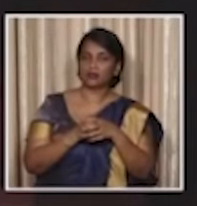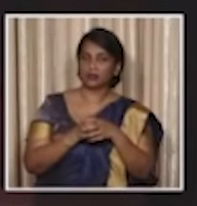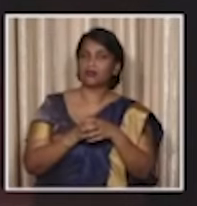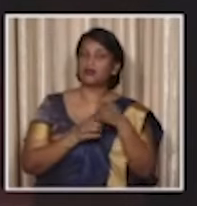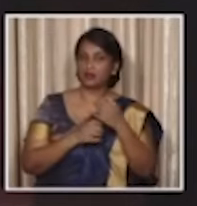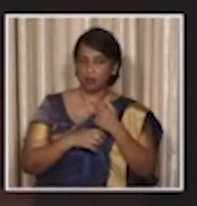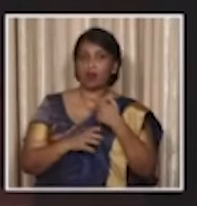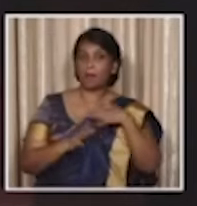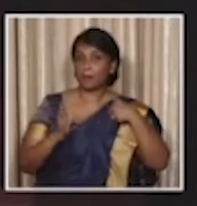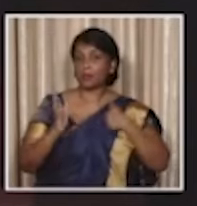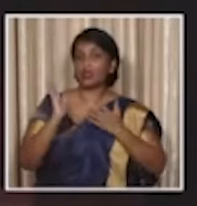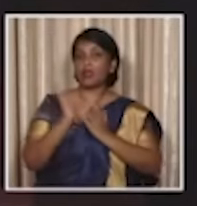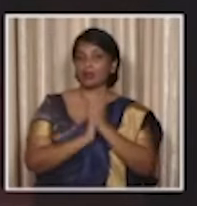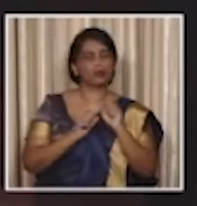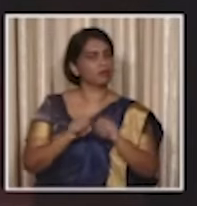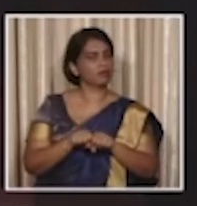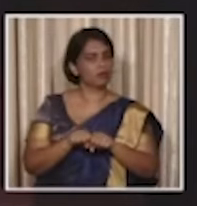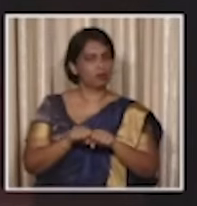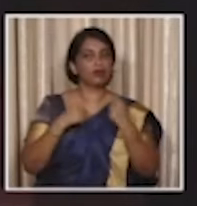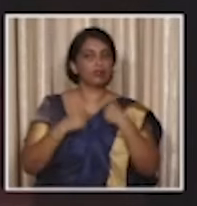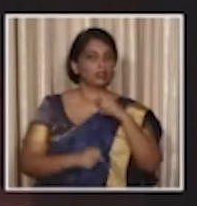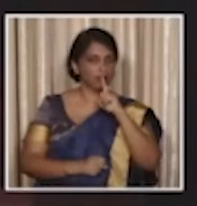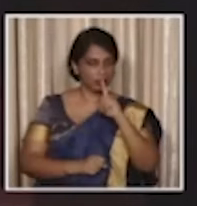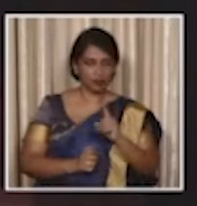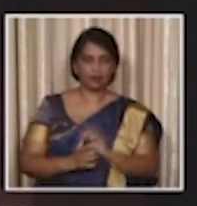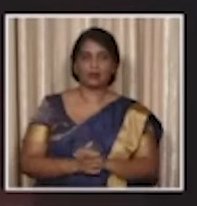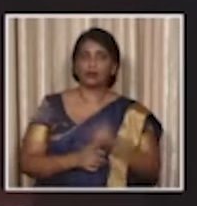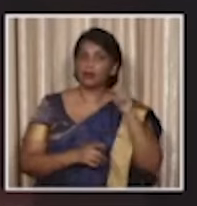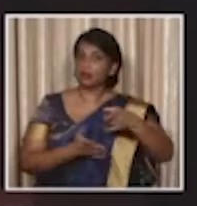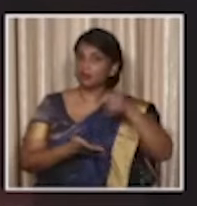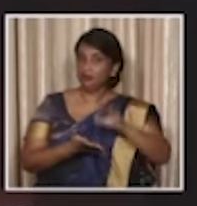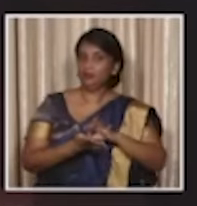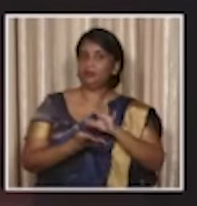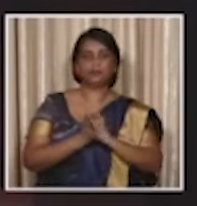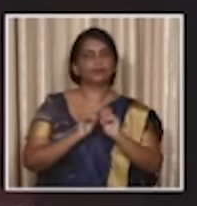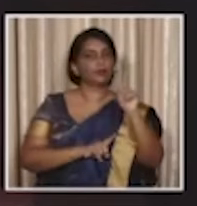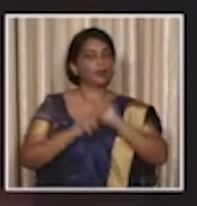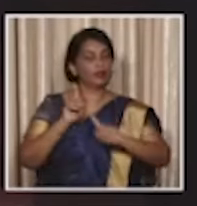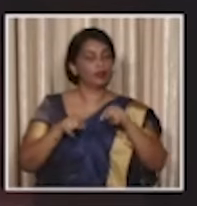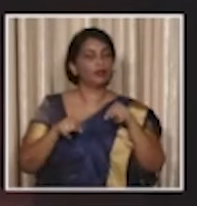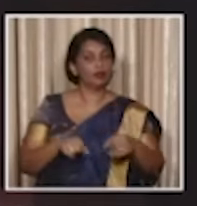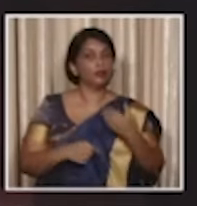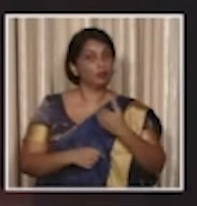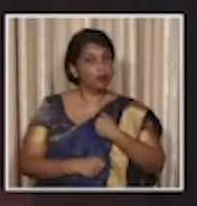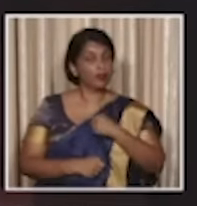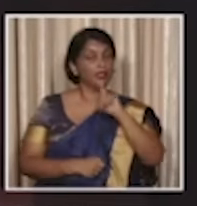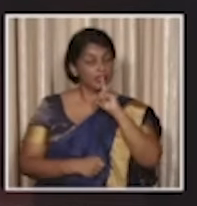ඔවු මූලික අයිතිවාසික මුල්ලංඝනය කරයි කියලා කිව්වා. ඒ තීන්දුව මේ පාර්ලිමේන්තුවේ මම